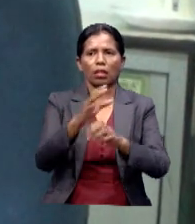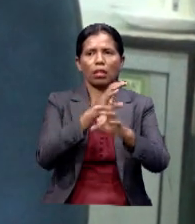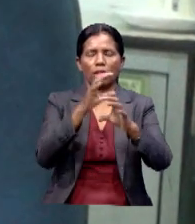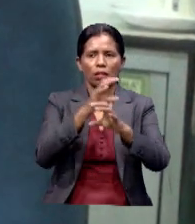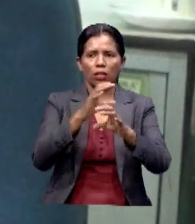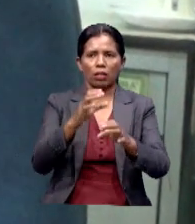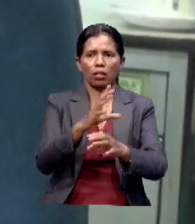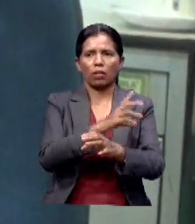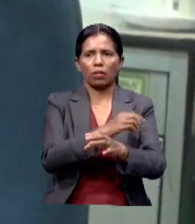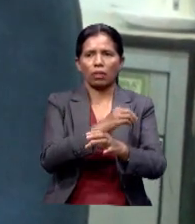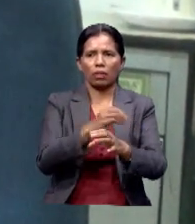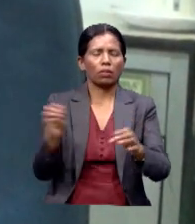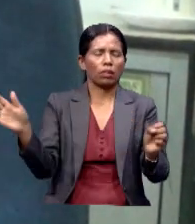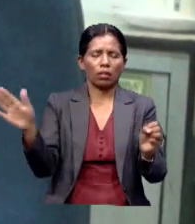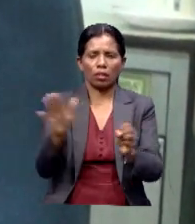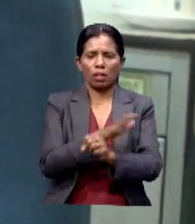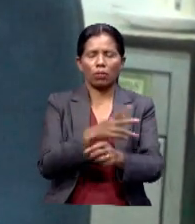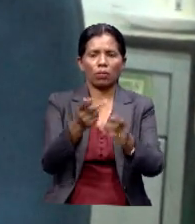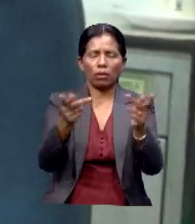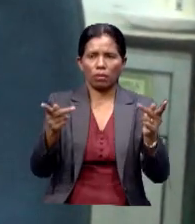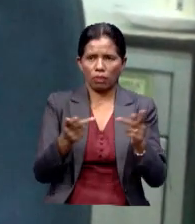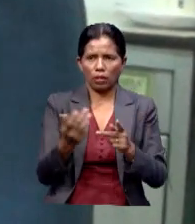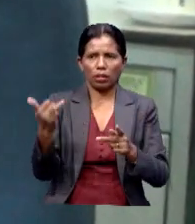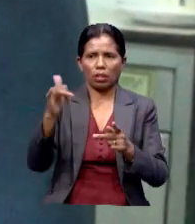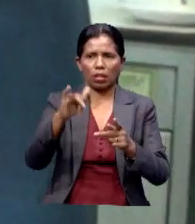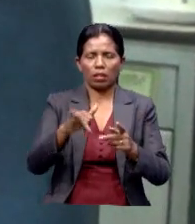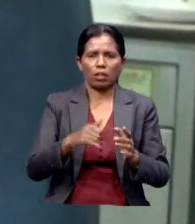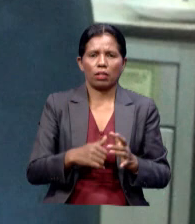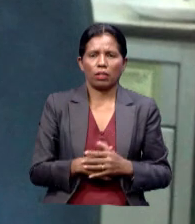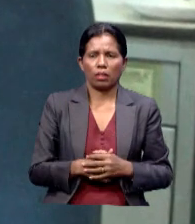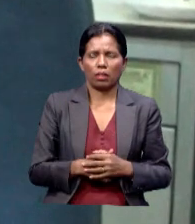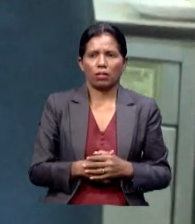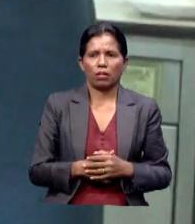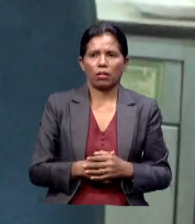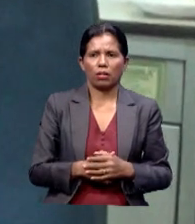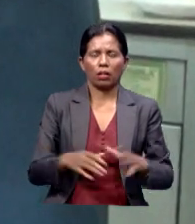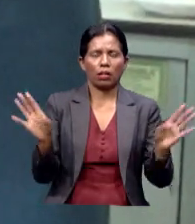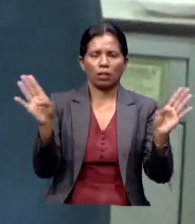fang kareta okupa hotu fatin serne menghambat ke